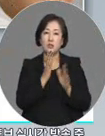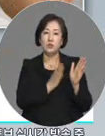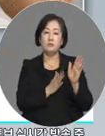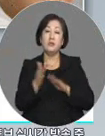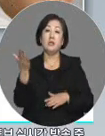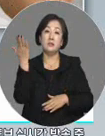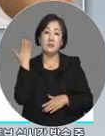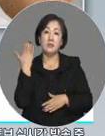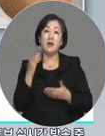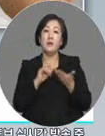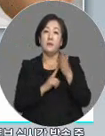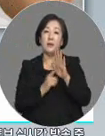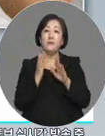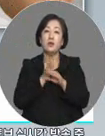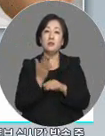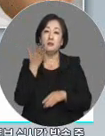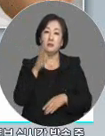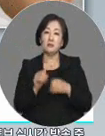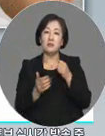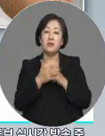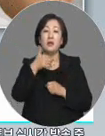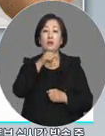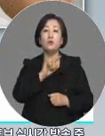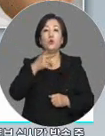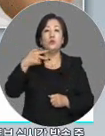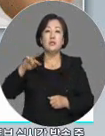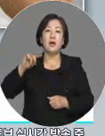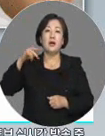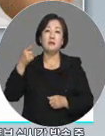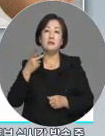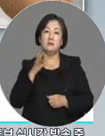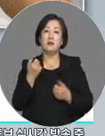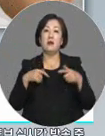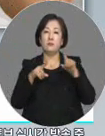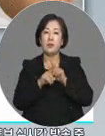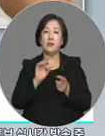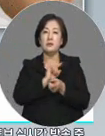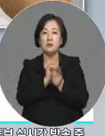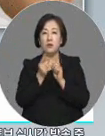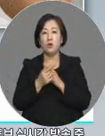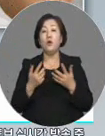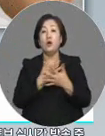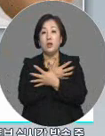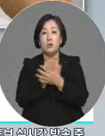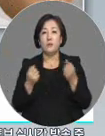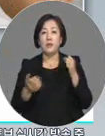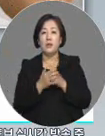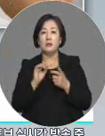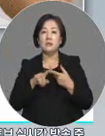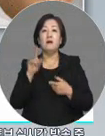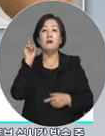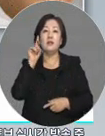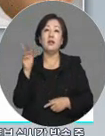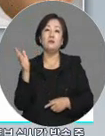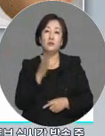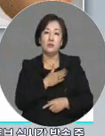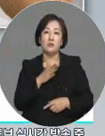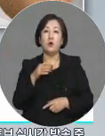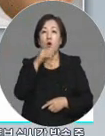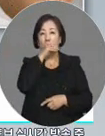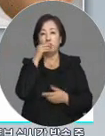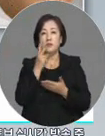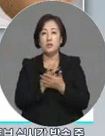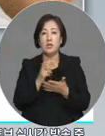앞서 전해드렸는데요. 울산 노사정이 제도 개선 협약을 맺으며 플랜트 노동자들은 내일부터